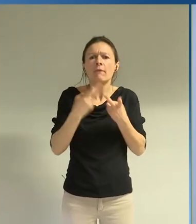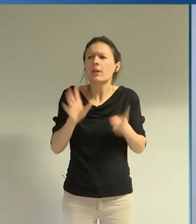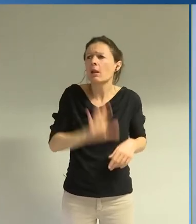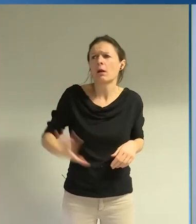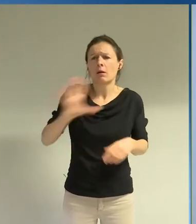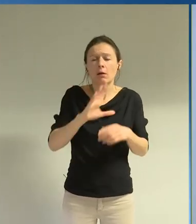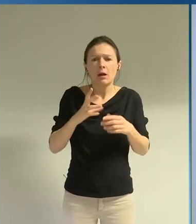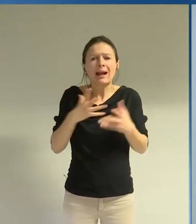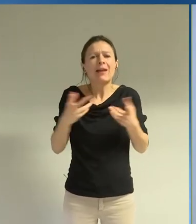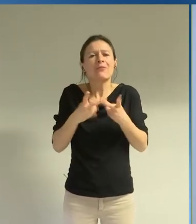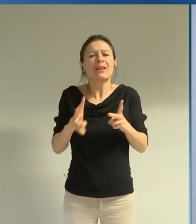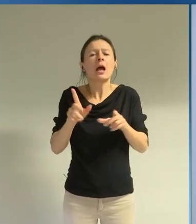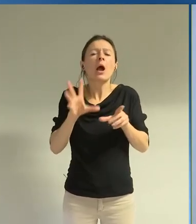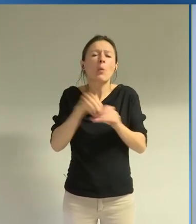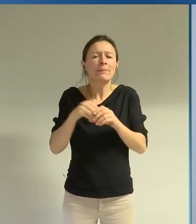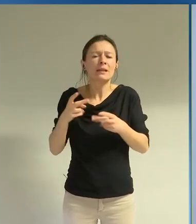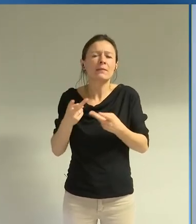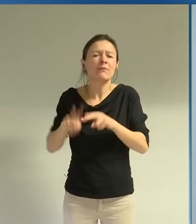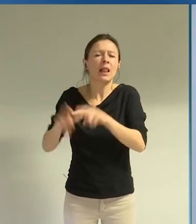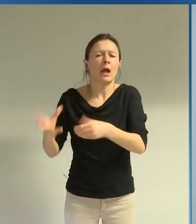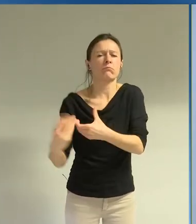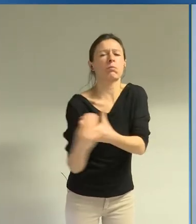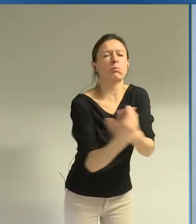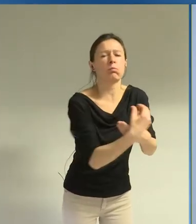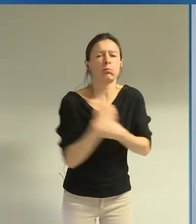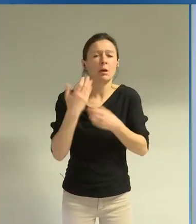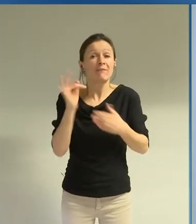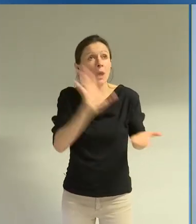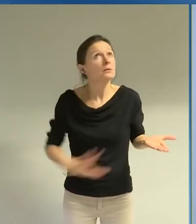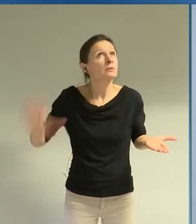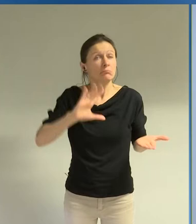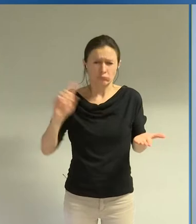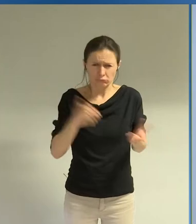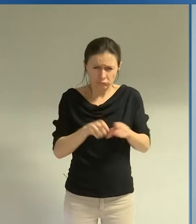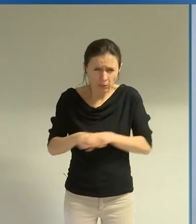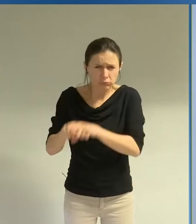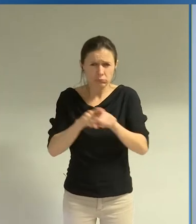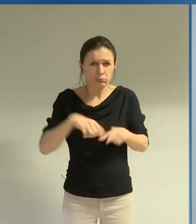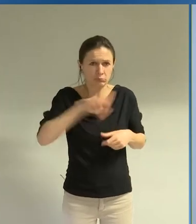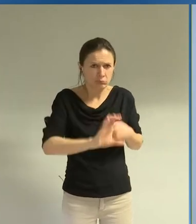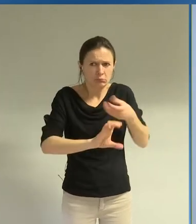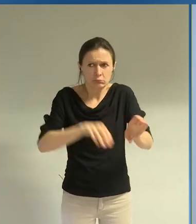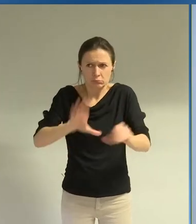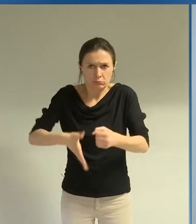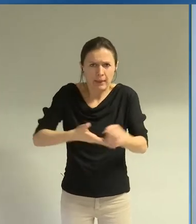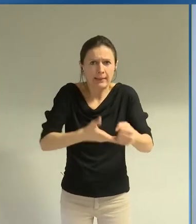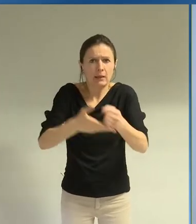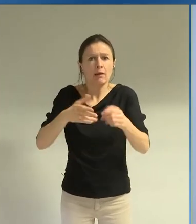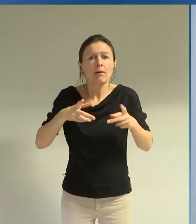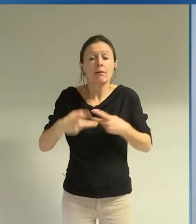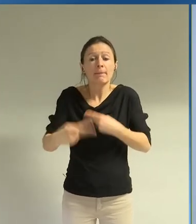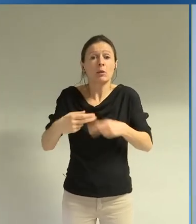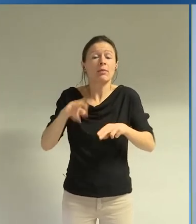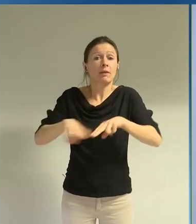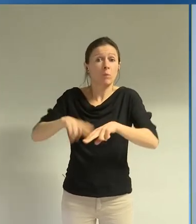publique cette action sur la vitalité et s'intègre dans une approche d'ensemble sur les espaces publics sur une amélioration